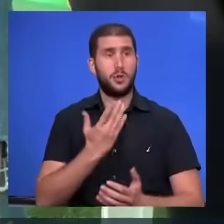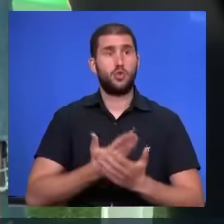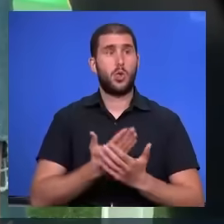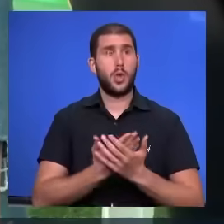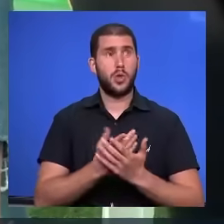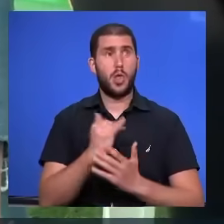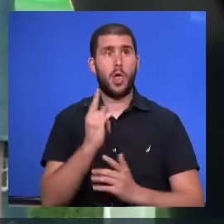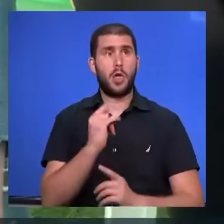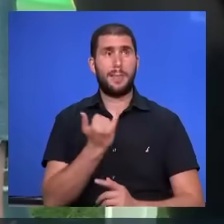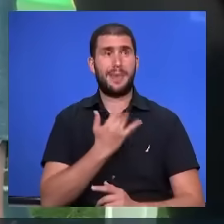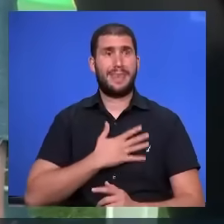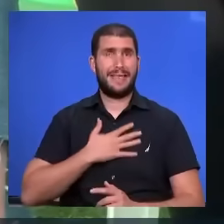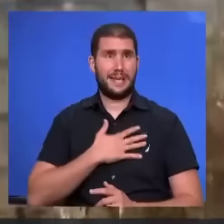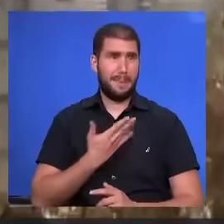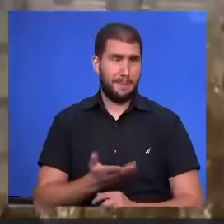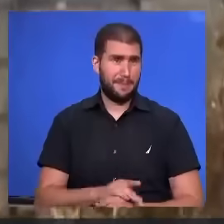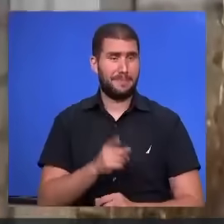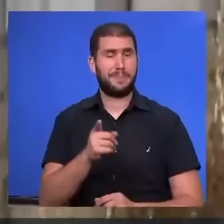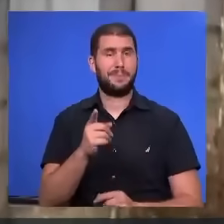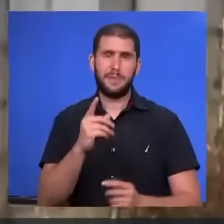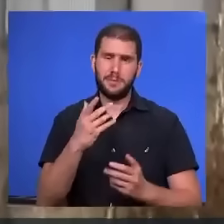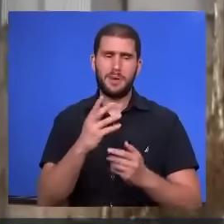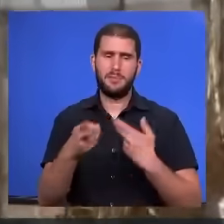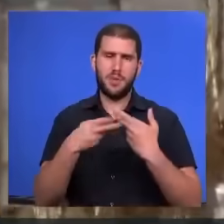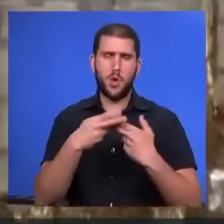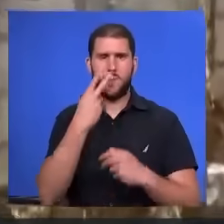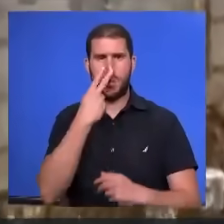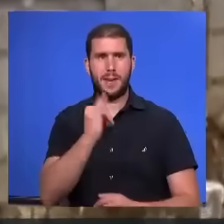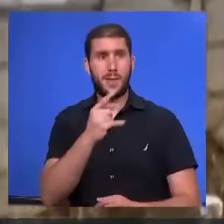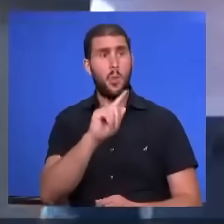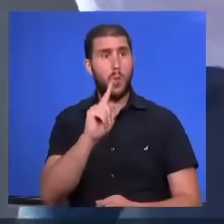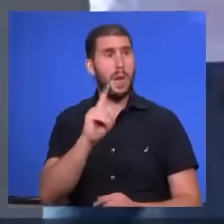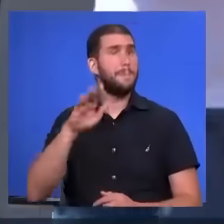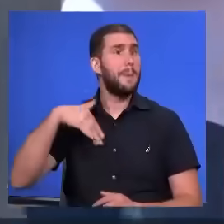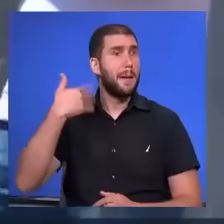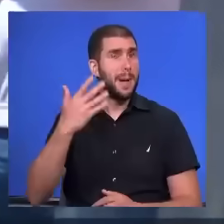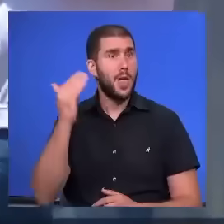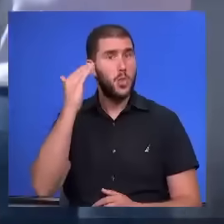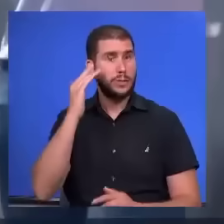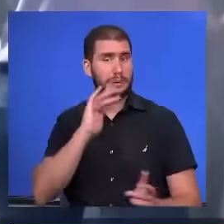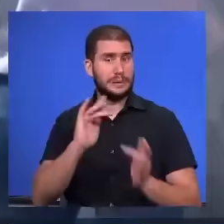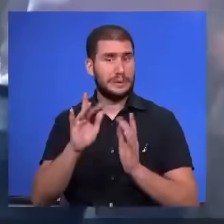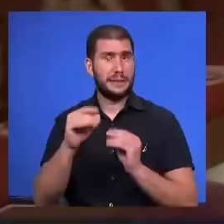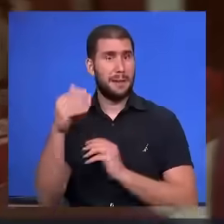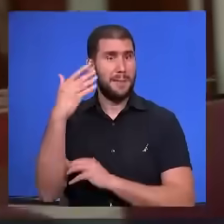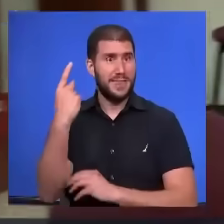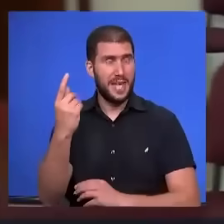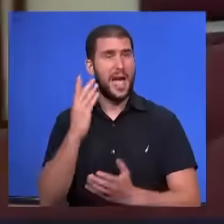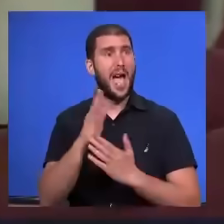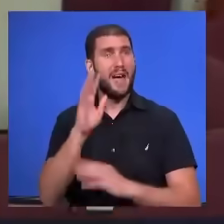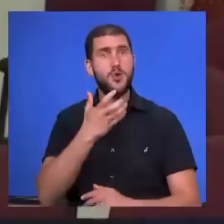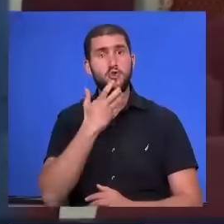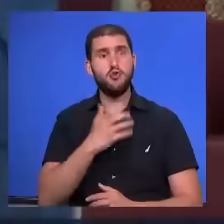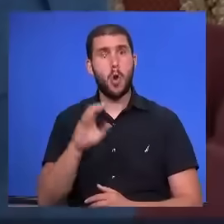לא תמיד נעימה לאוזן. הכתובת על הקיר, וייתכן מאוד שבפעם הבאה שהדרוזים יתעמתו עם המדינה, אפילו שייח